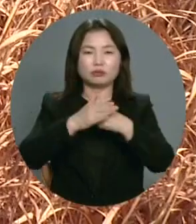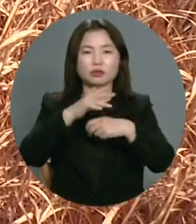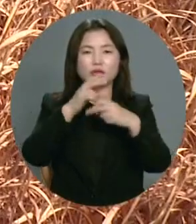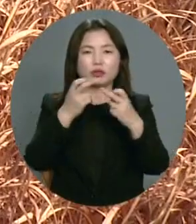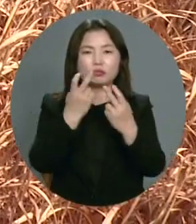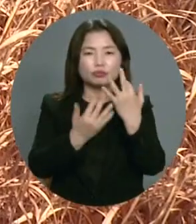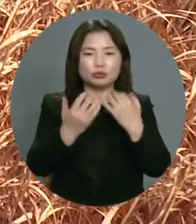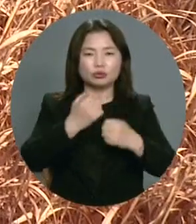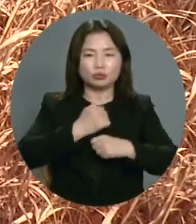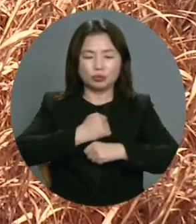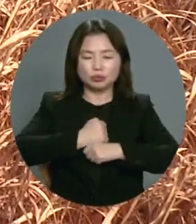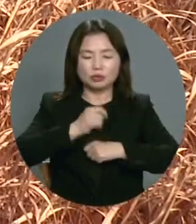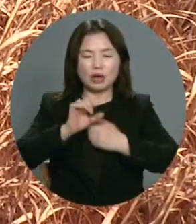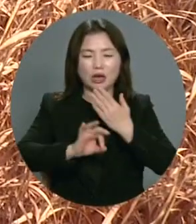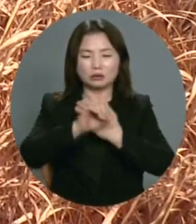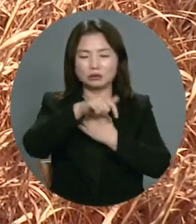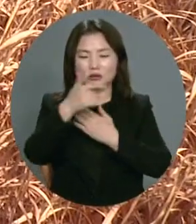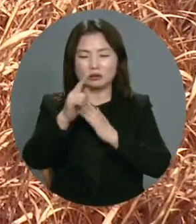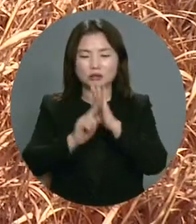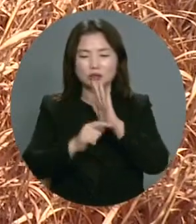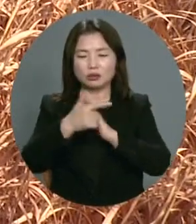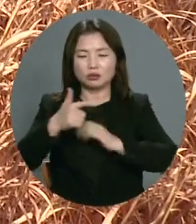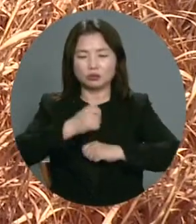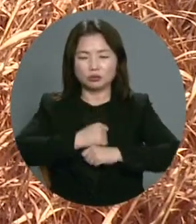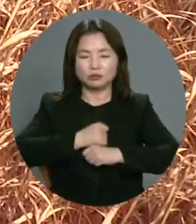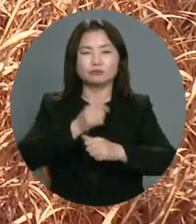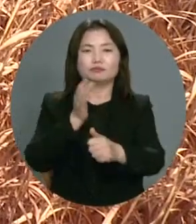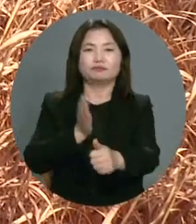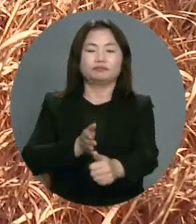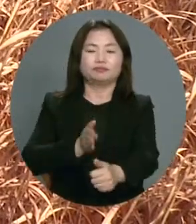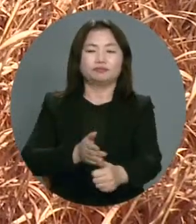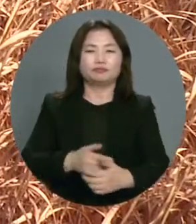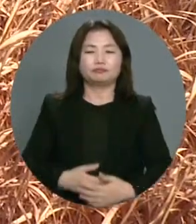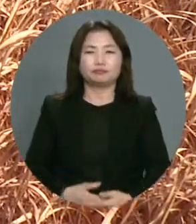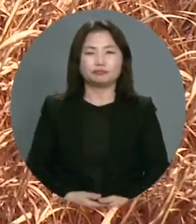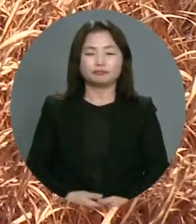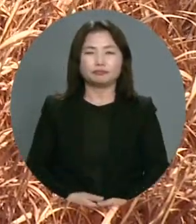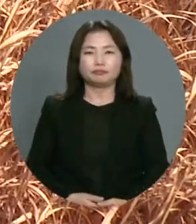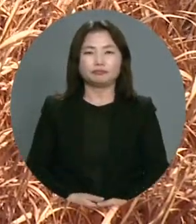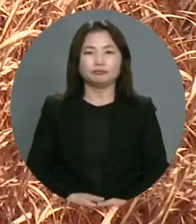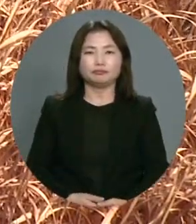불조심과 함께 일교차에 대비 잘하시기 바랍니다. 지금까지 기상캐스터 유학영이었습니다.